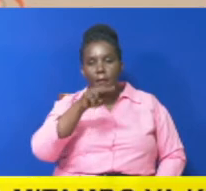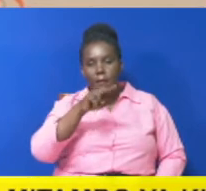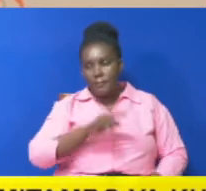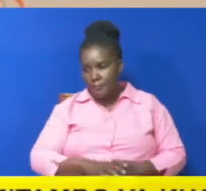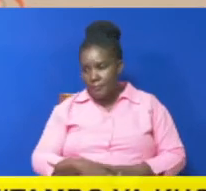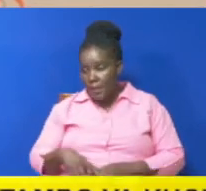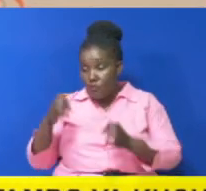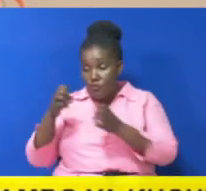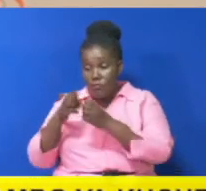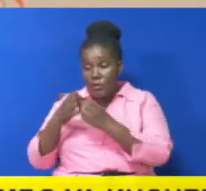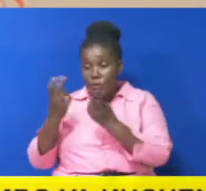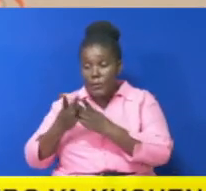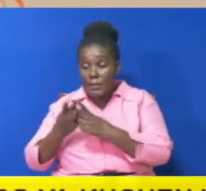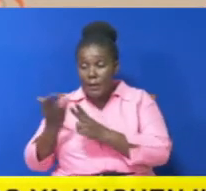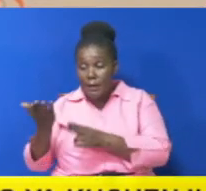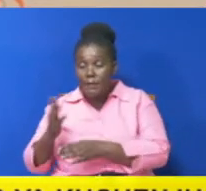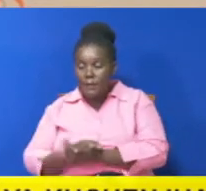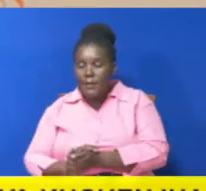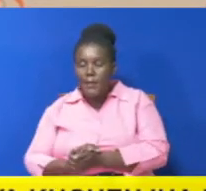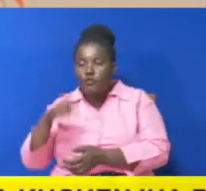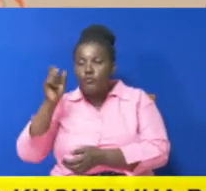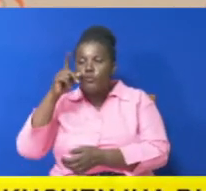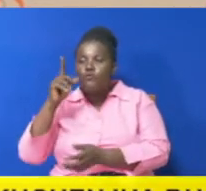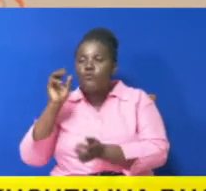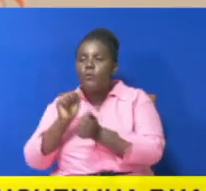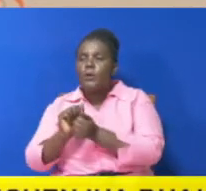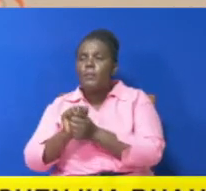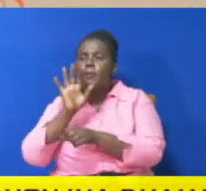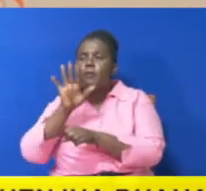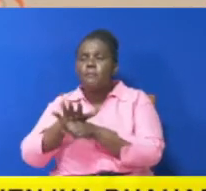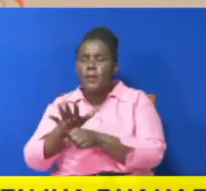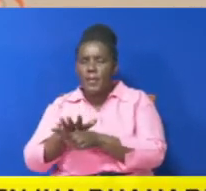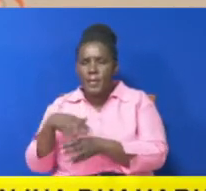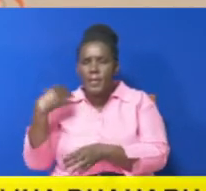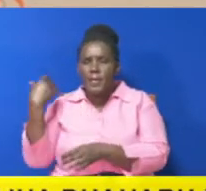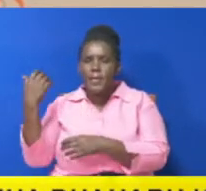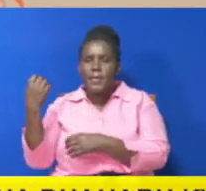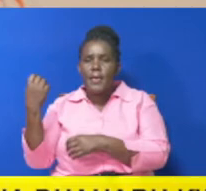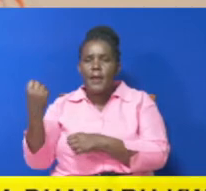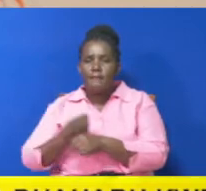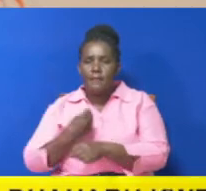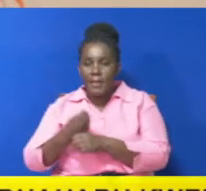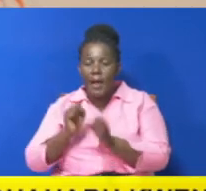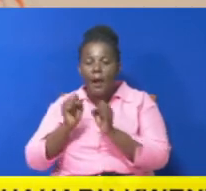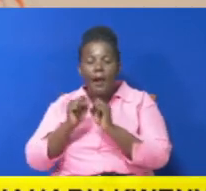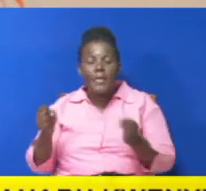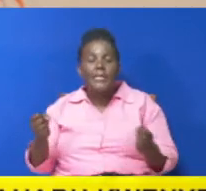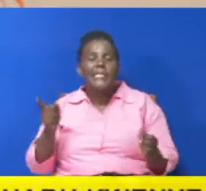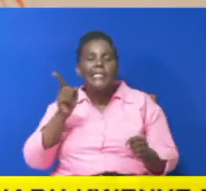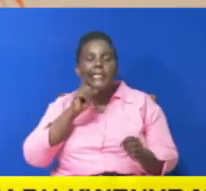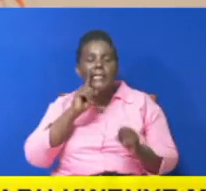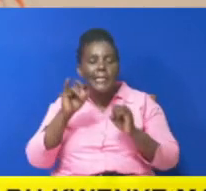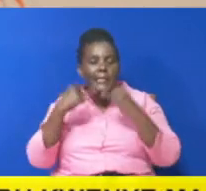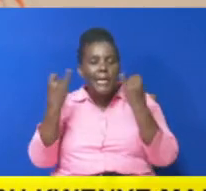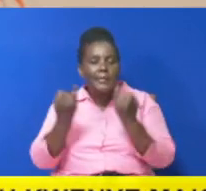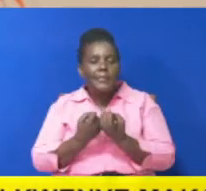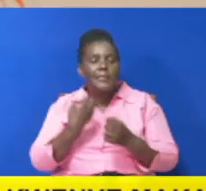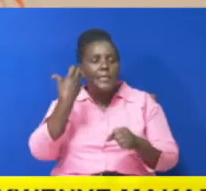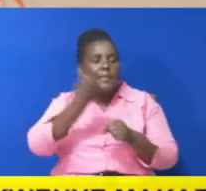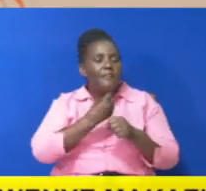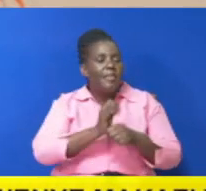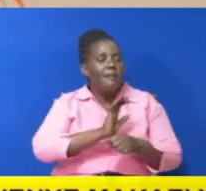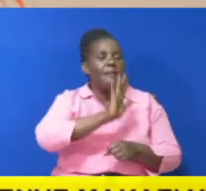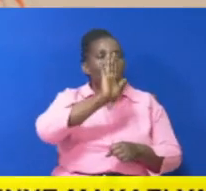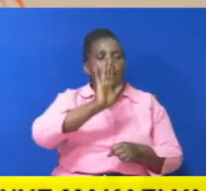kwamba kumbe kuna vitu vingi vinafanyika na kila taasisi inafanya kivyake, haviko coordinated